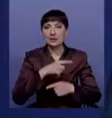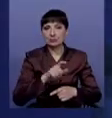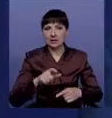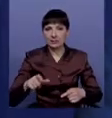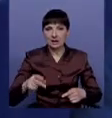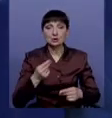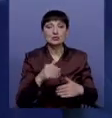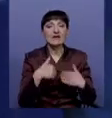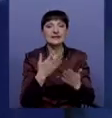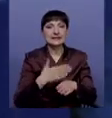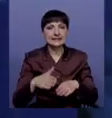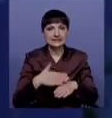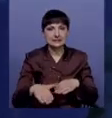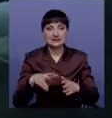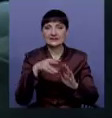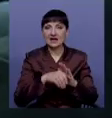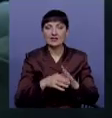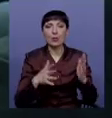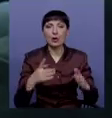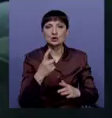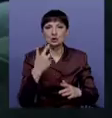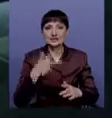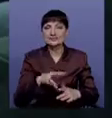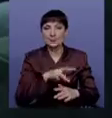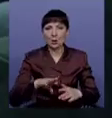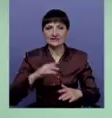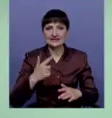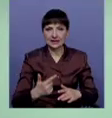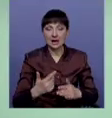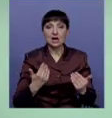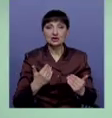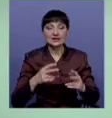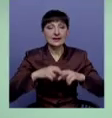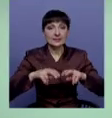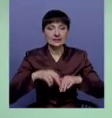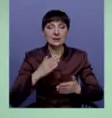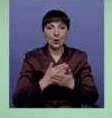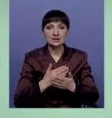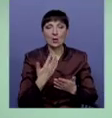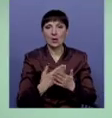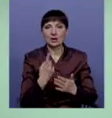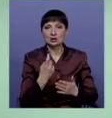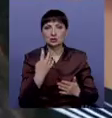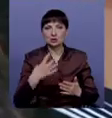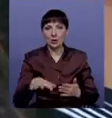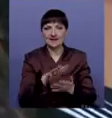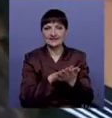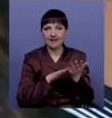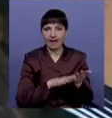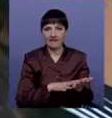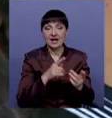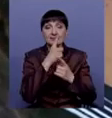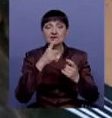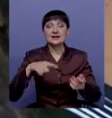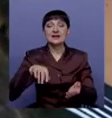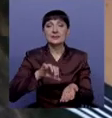предпринимателей. Сумма выданных кредитов при этом составила более 130 миллионов тенге. Сейчас на рассмотрении находится около 140 заявок, сообщили